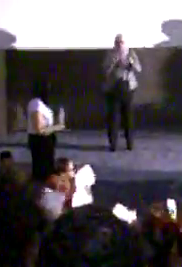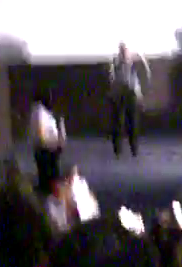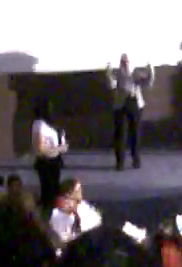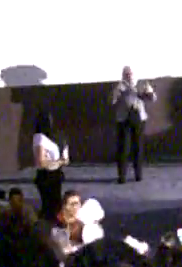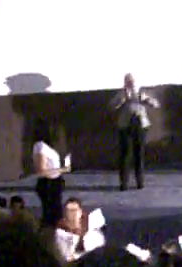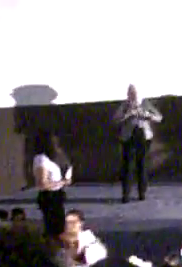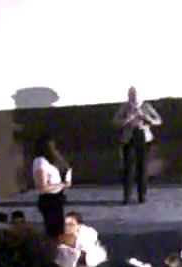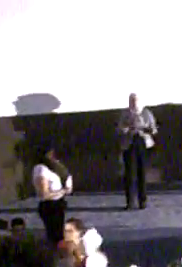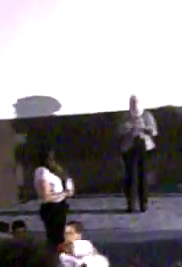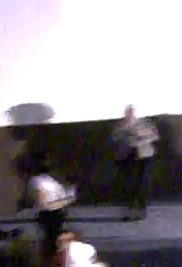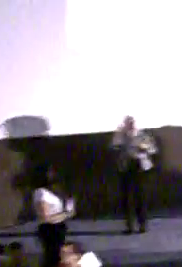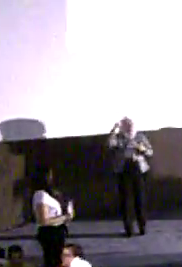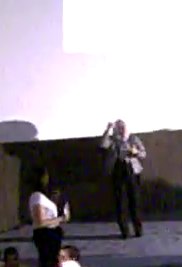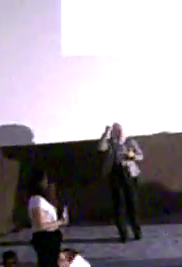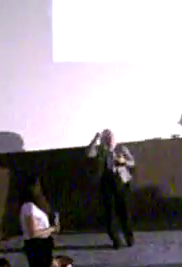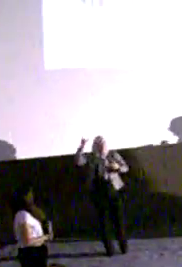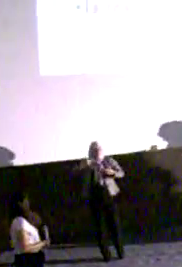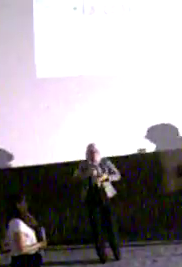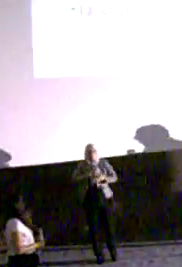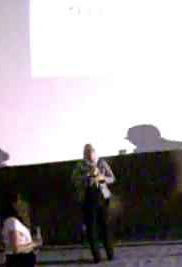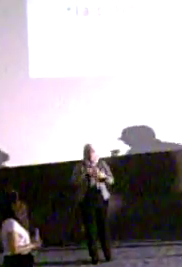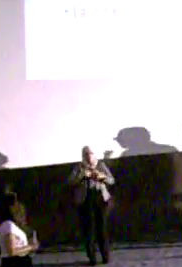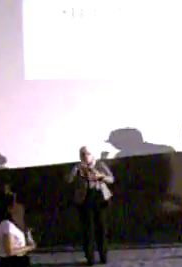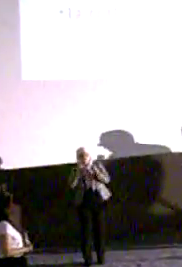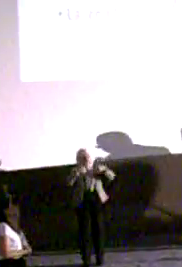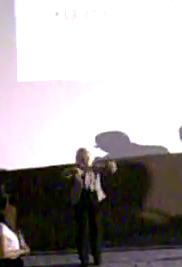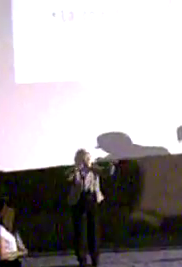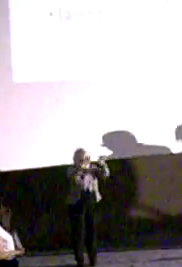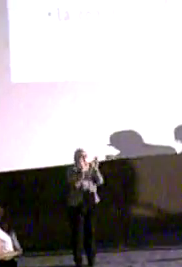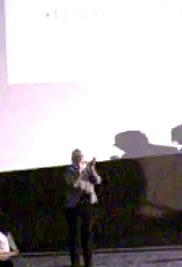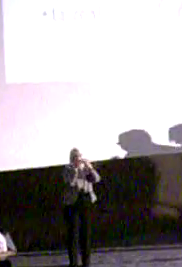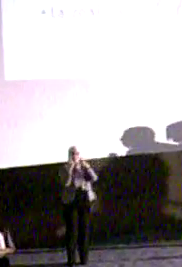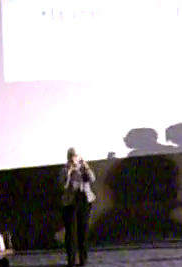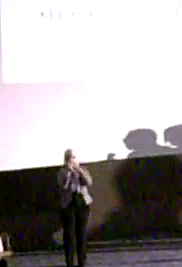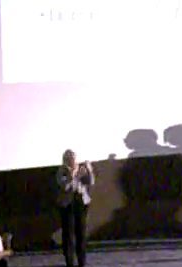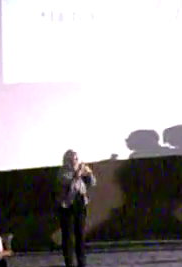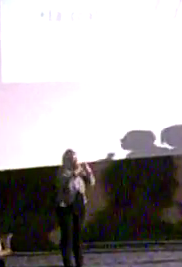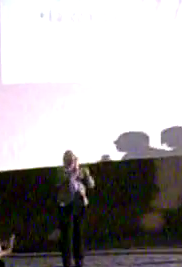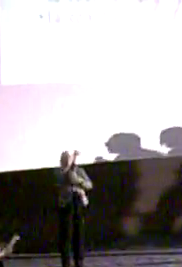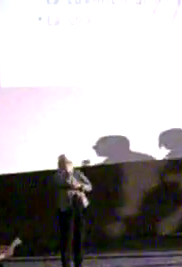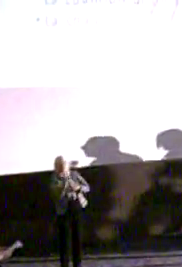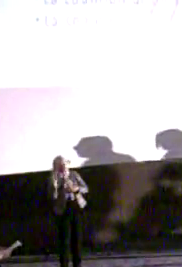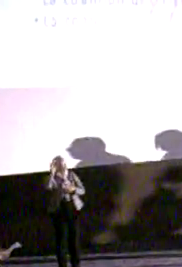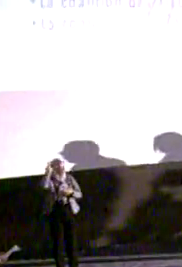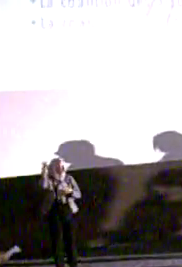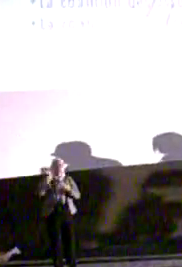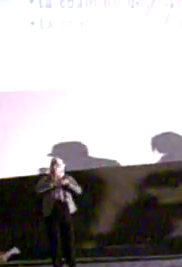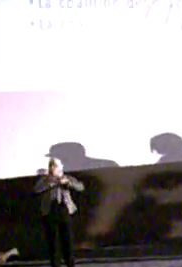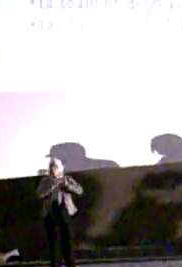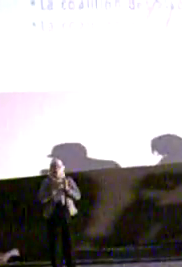الآن. هذا ما خيل لنا. حوله اجتمعنا فأطلقنا النقاش الوطني، وجبنا به